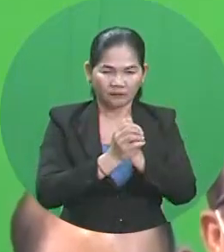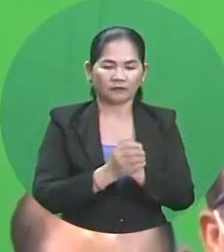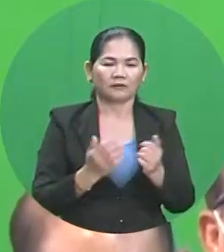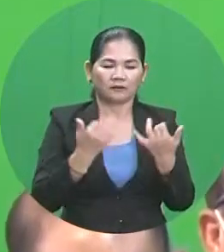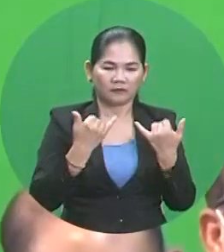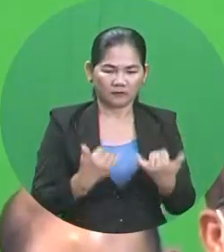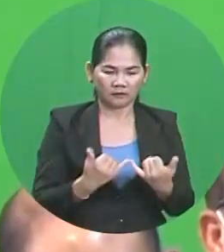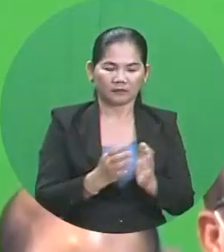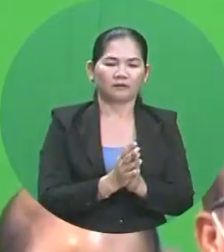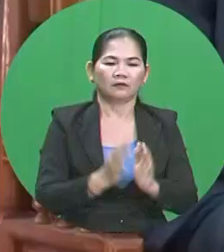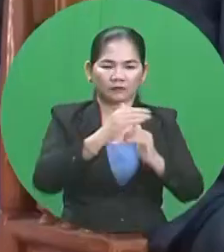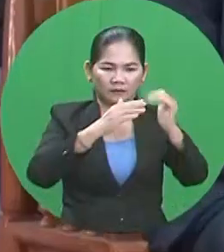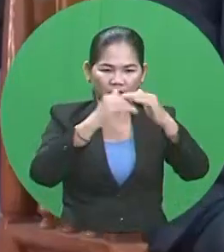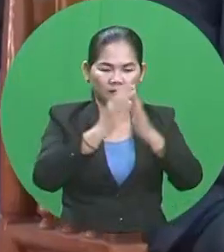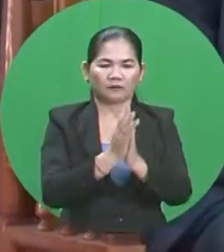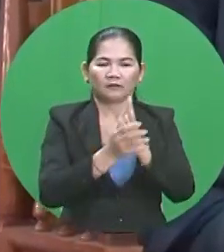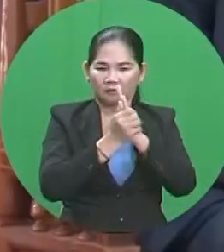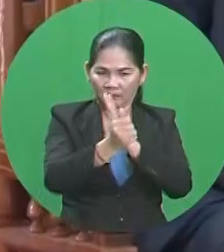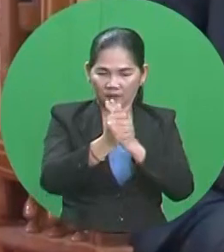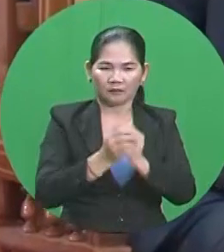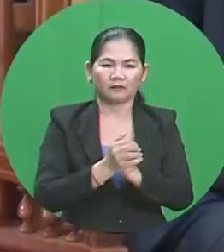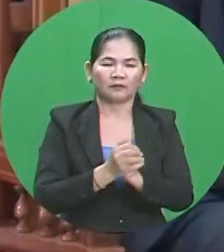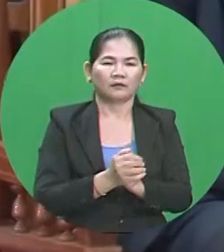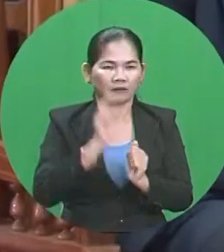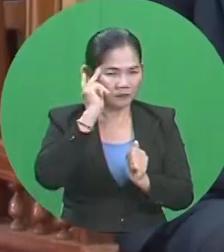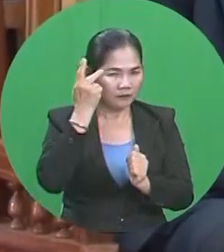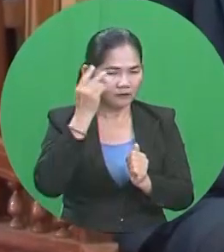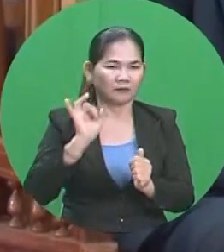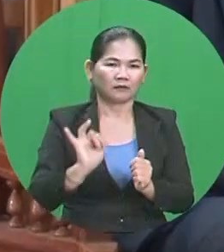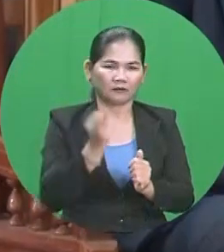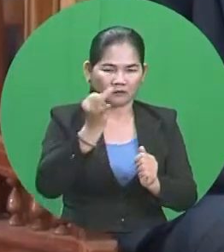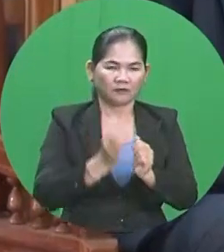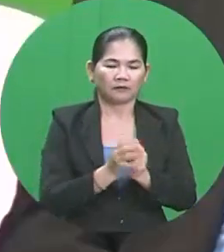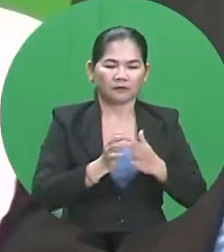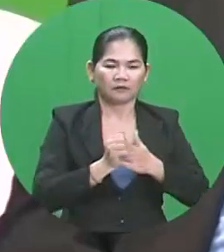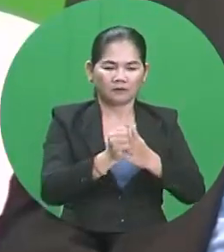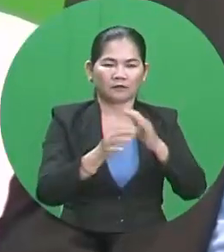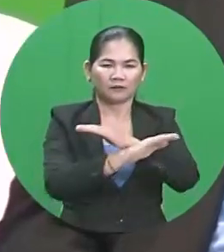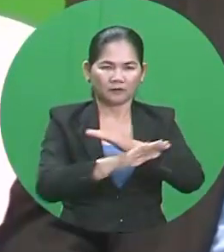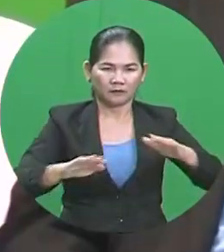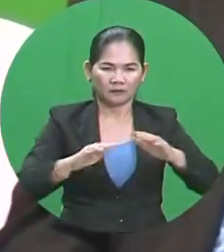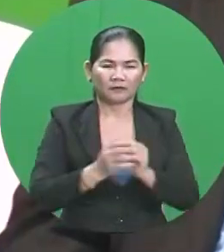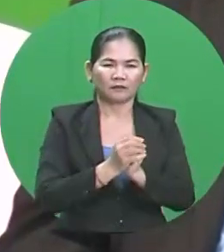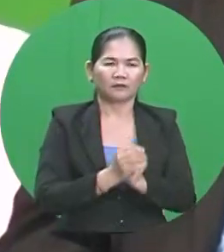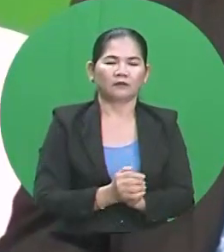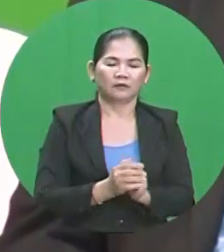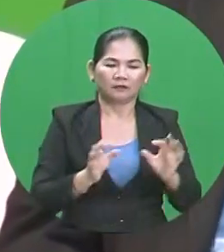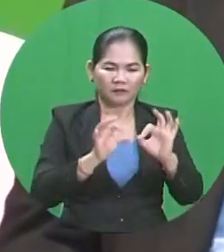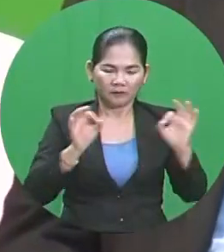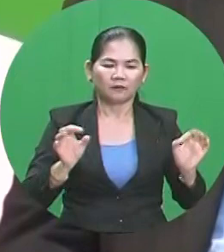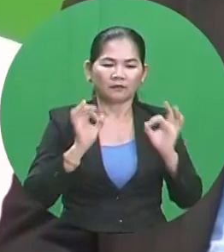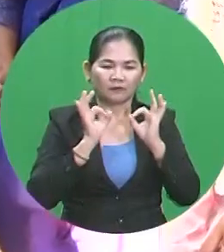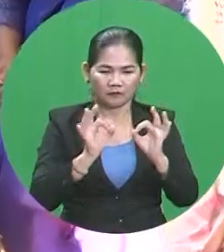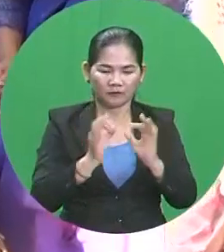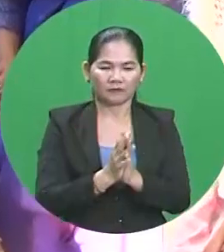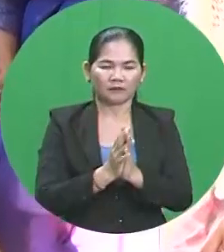លបច្ចុប្បន្នជាស្ថាបនិកមគ្គទេសឯកនិងប្រតិបត្តិការនយោបាយឆ្នះឆ្នះដែលបាននាំមកនូវសន្តិភាពនិងការឯកភាពជាតិពេញលេញ